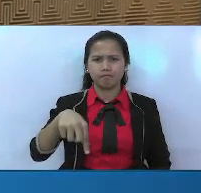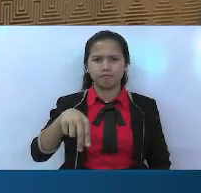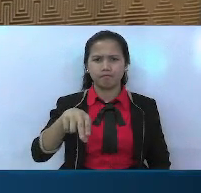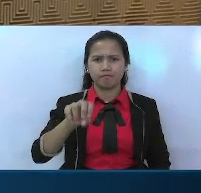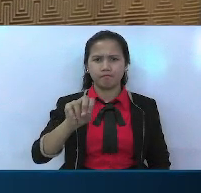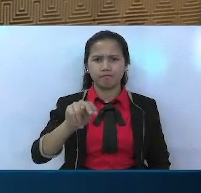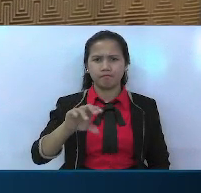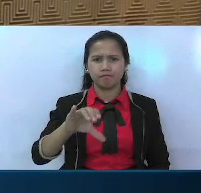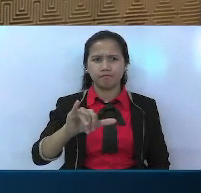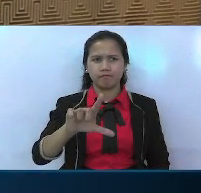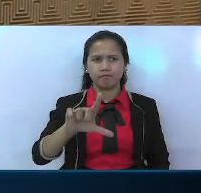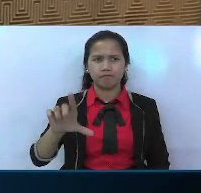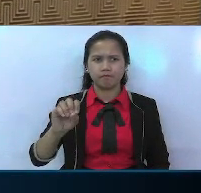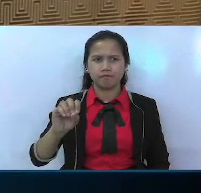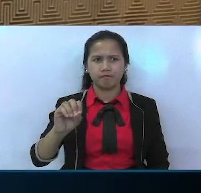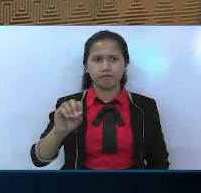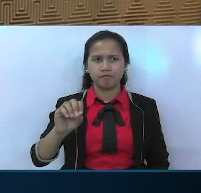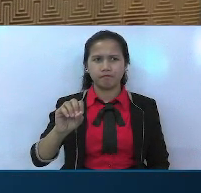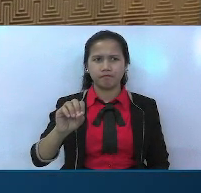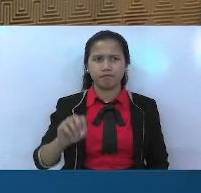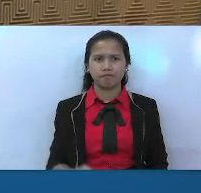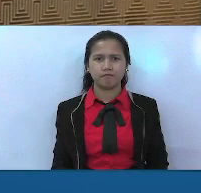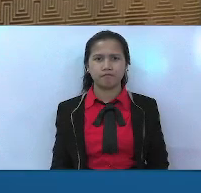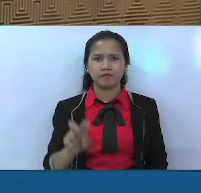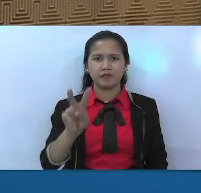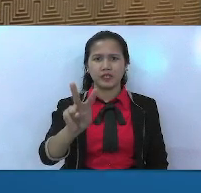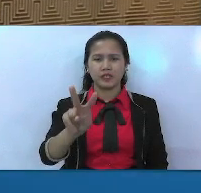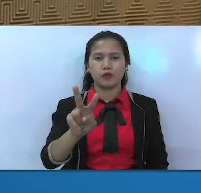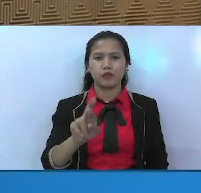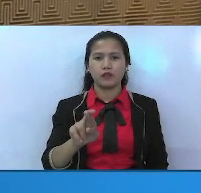dalawa rin, pinagpakawala rin akong dalawang daga eh. Dalawang pusa